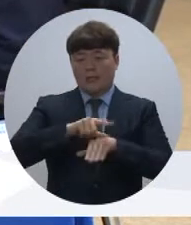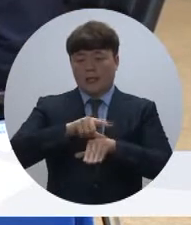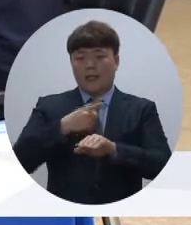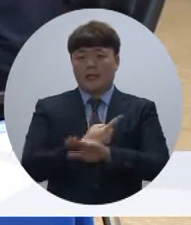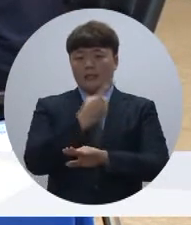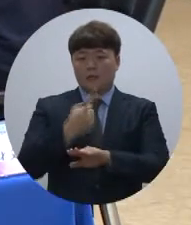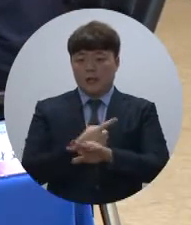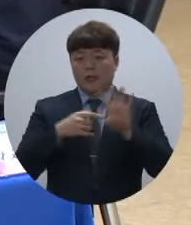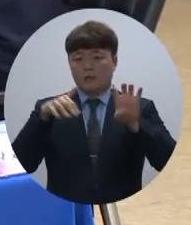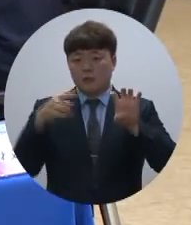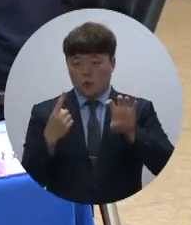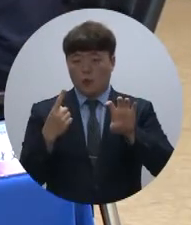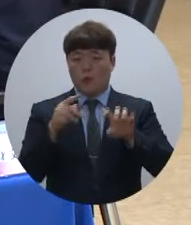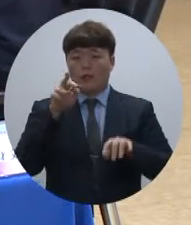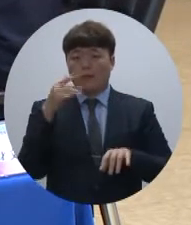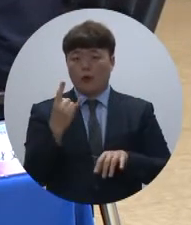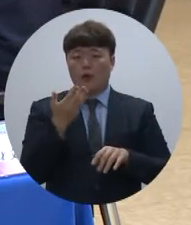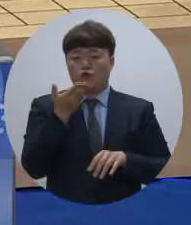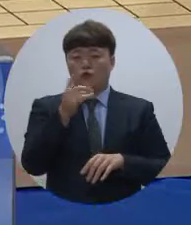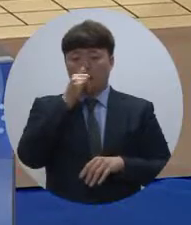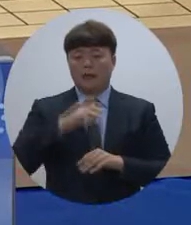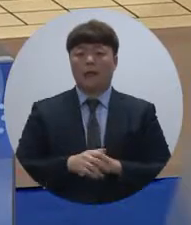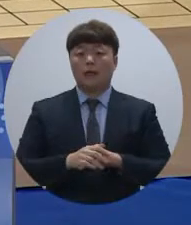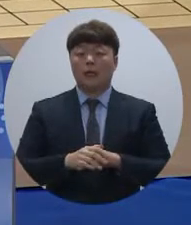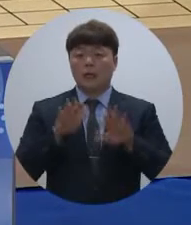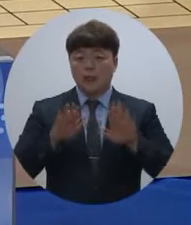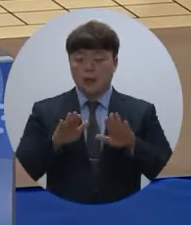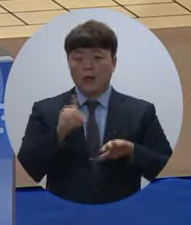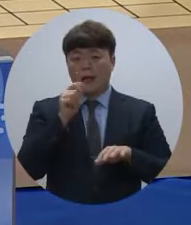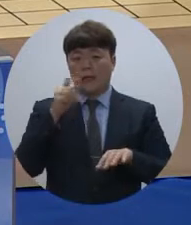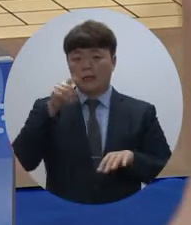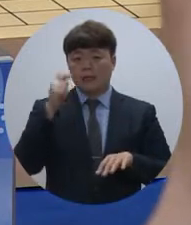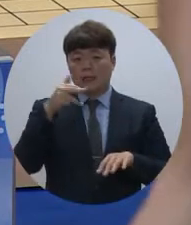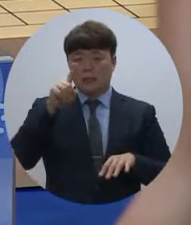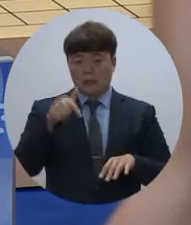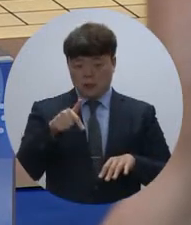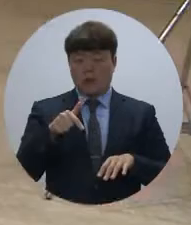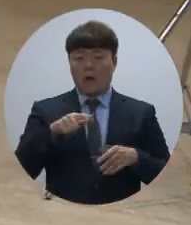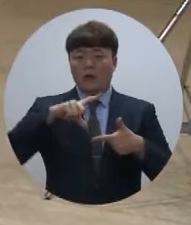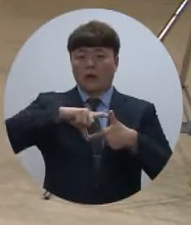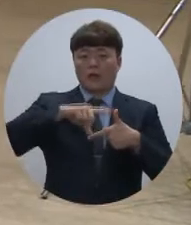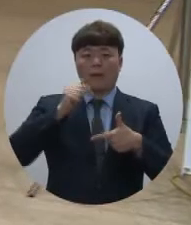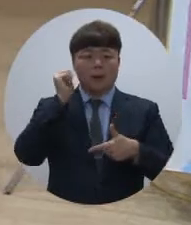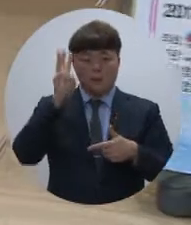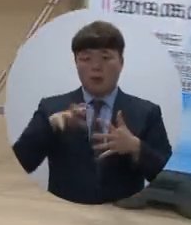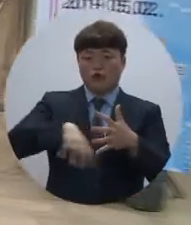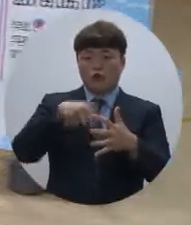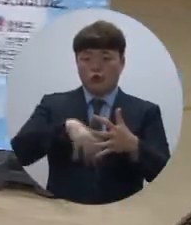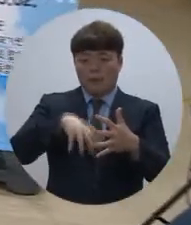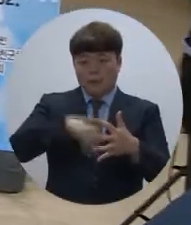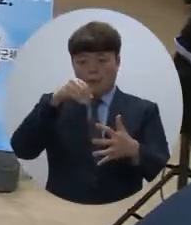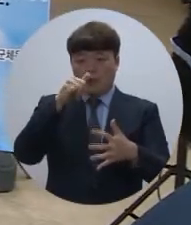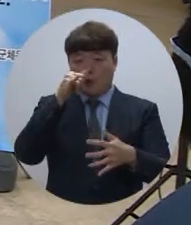1시간, 40초 초읽기 3회가 주어집니다. 한편 하천서 국수배는 매년 경남 합천군에서 추첨식을